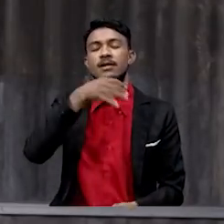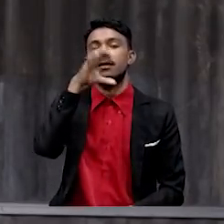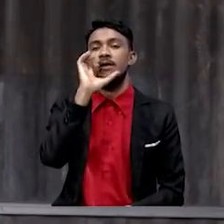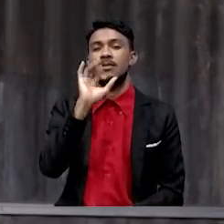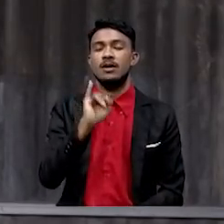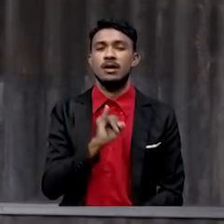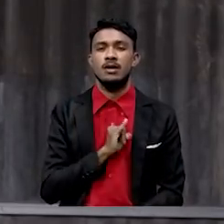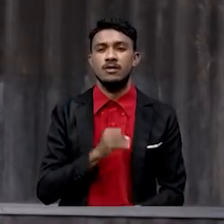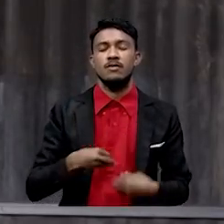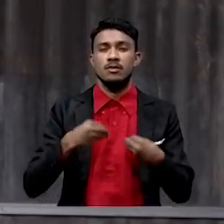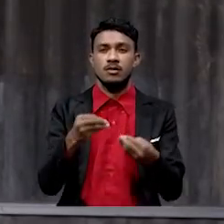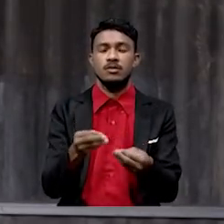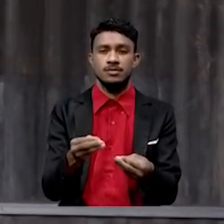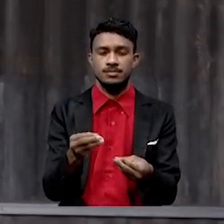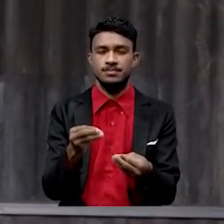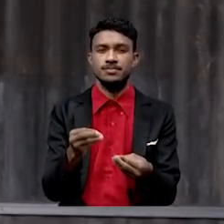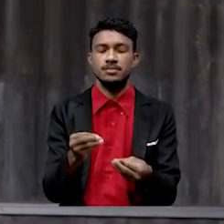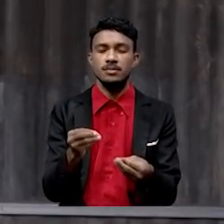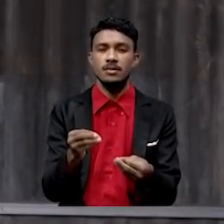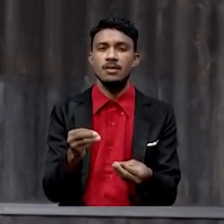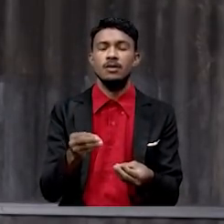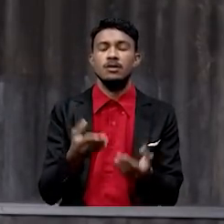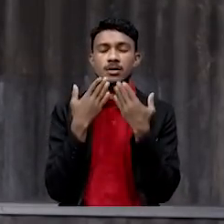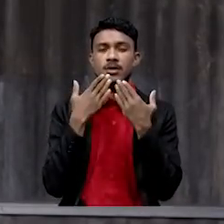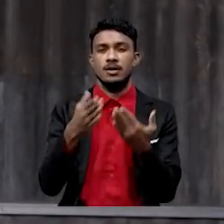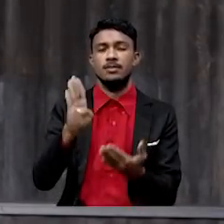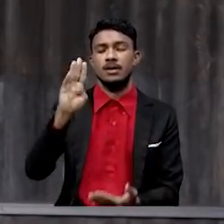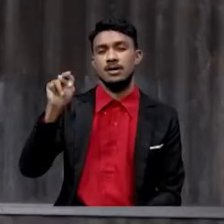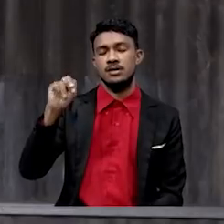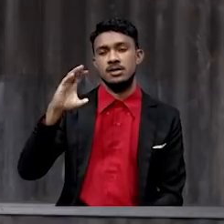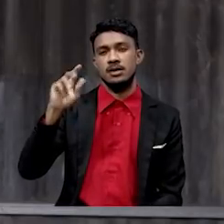setiap tam hak boleh hita 115. Selain dulu hak boleh hita